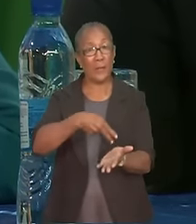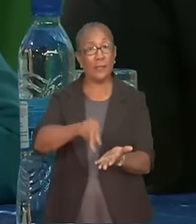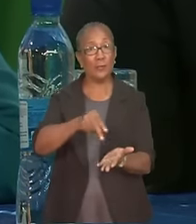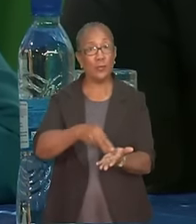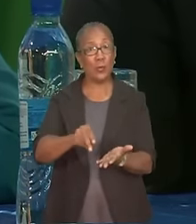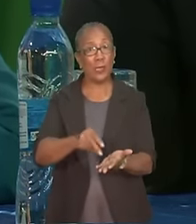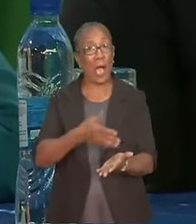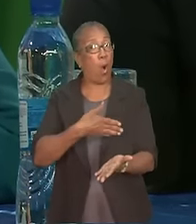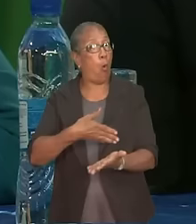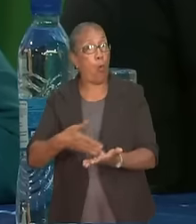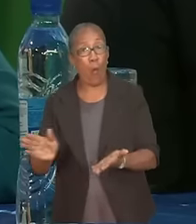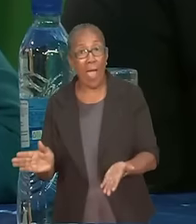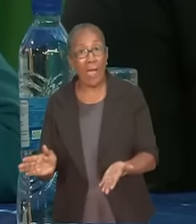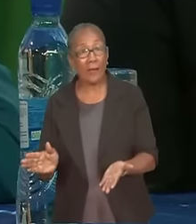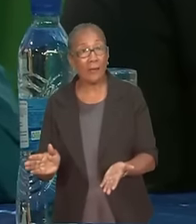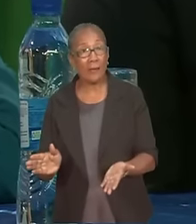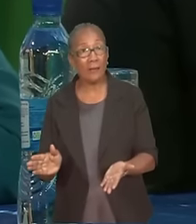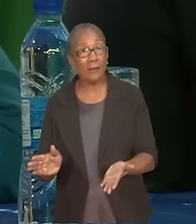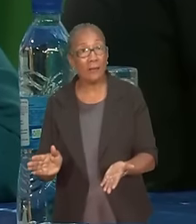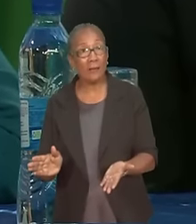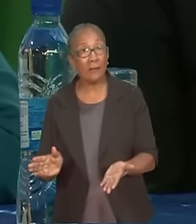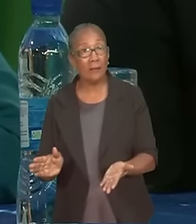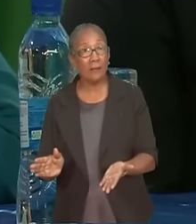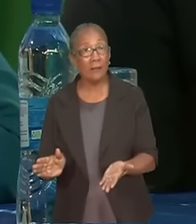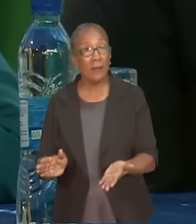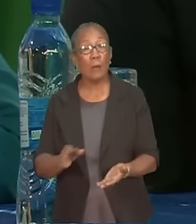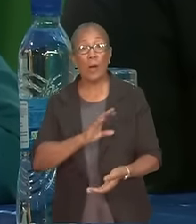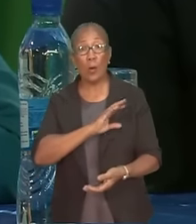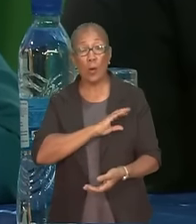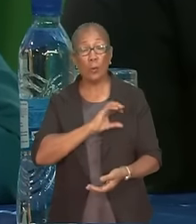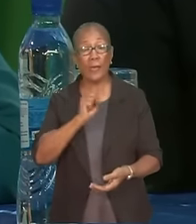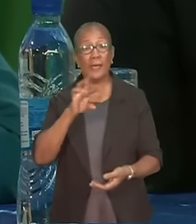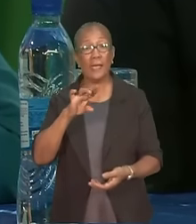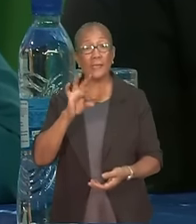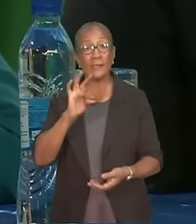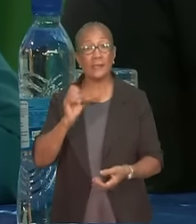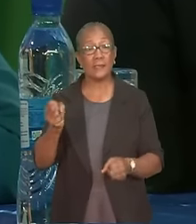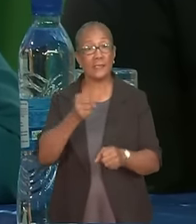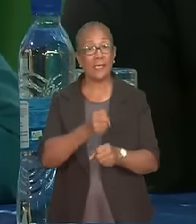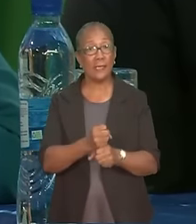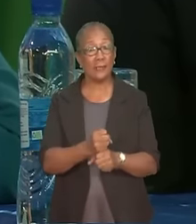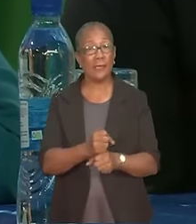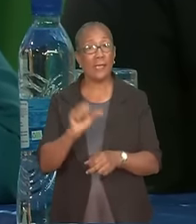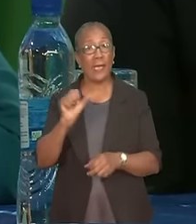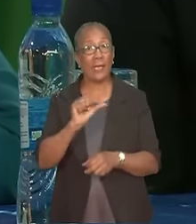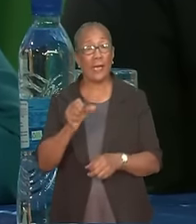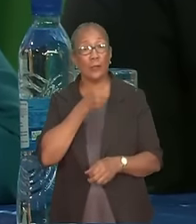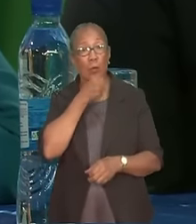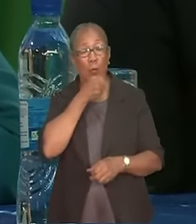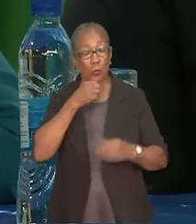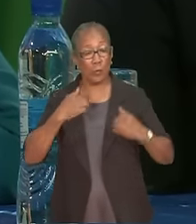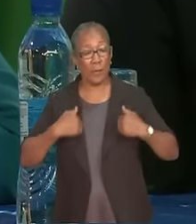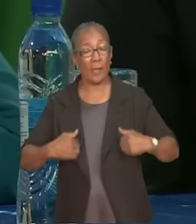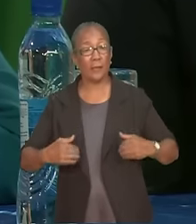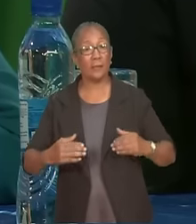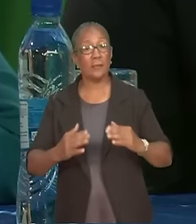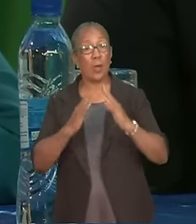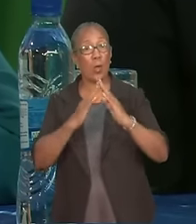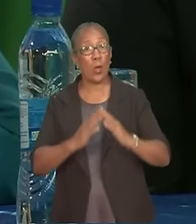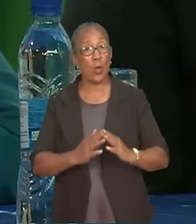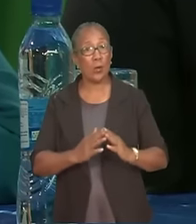ASEANA, niet alleen bij ASEANA, ook bij de Esther Stichting en SPEC, alle zitten met een